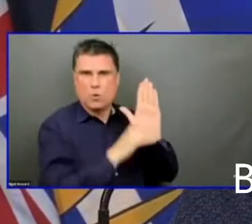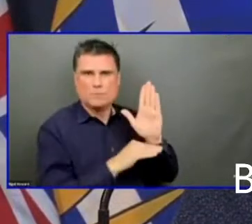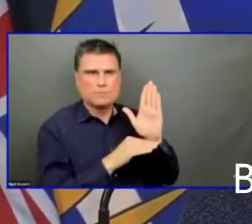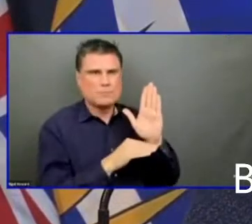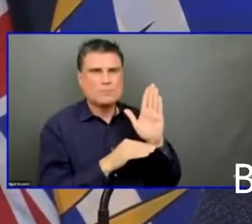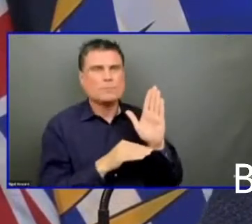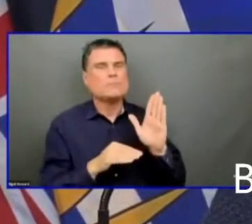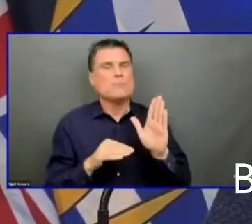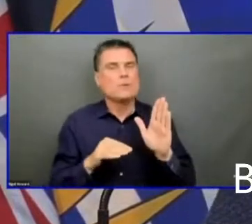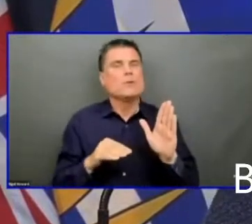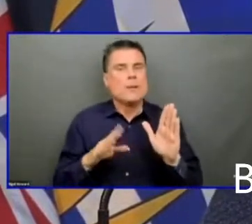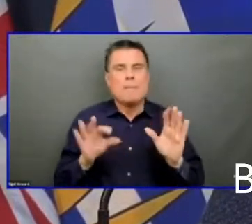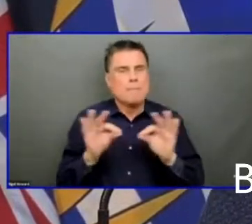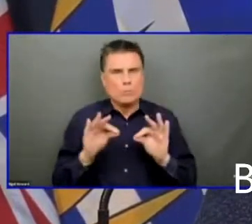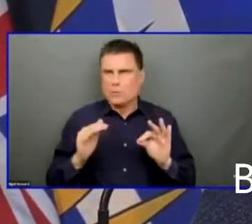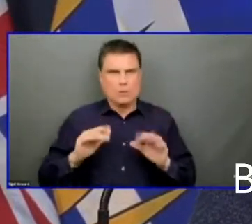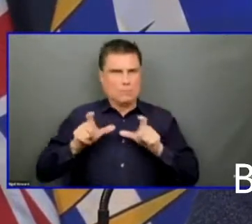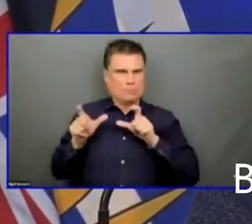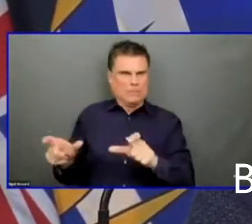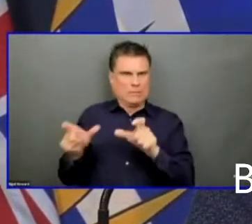个安全措施。